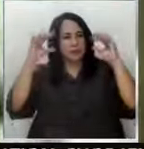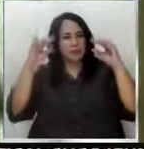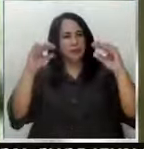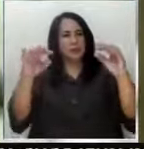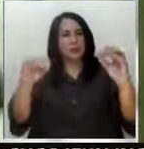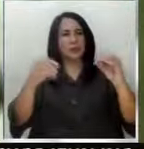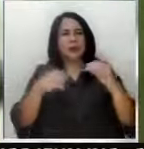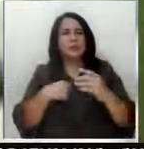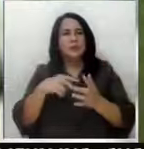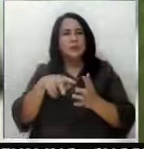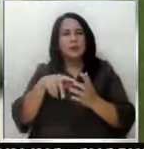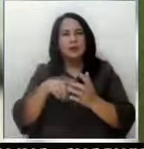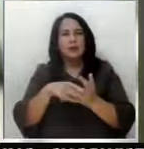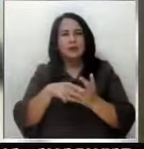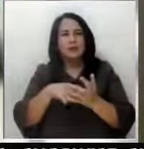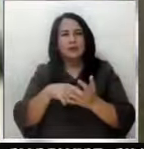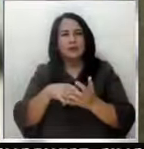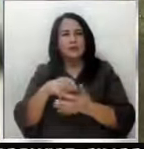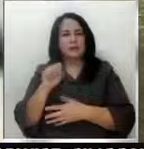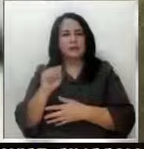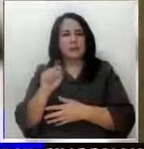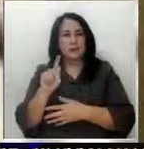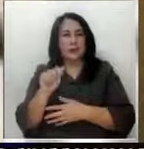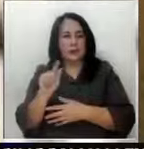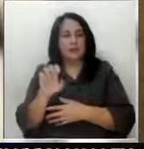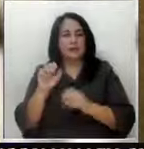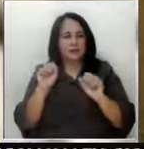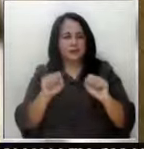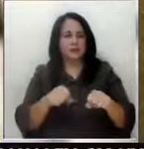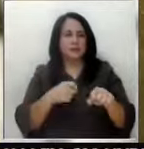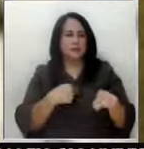para sa mahilig mag-rollerblades.